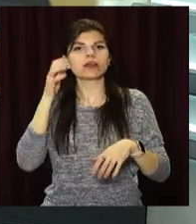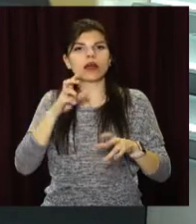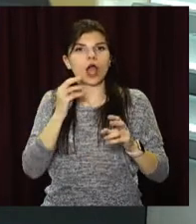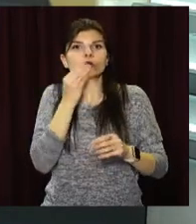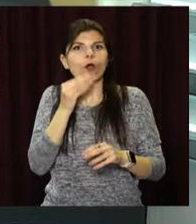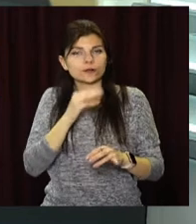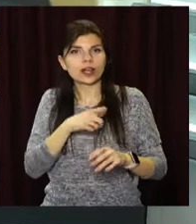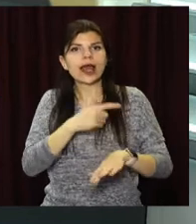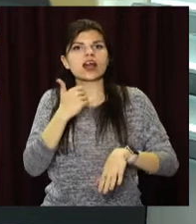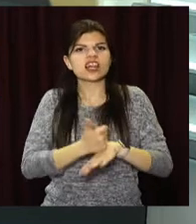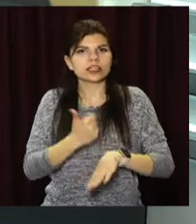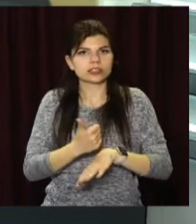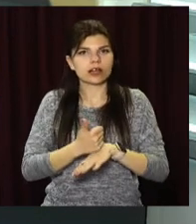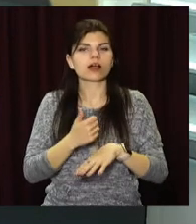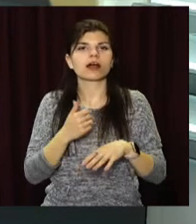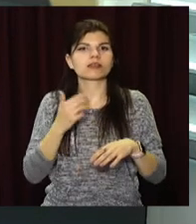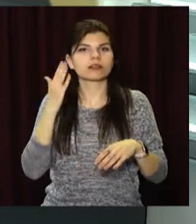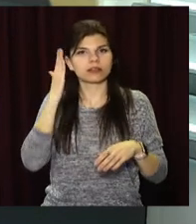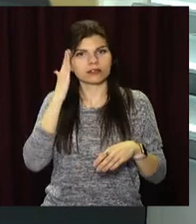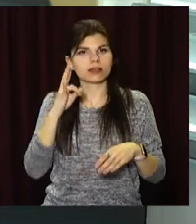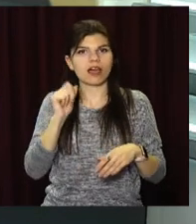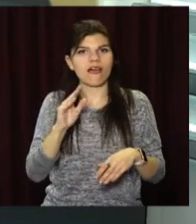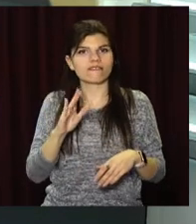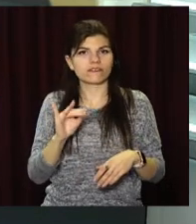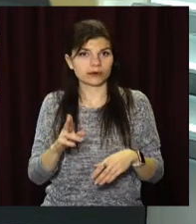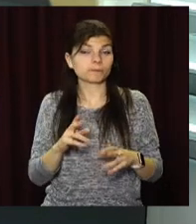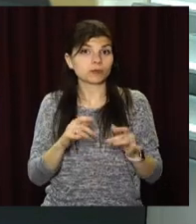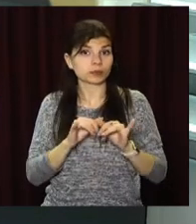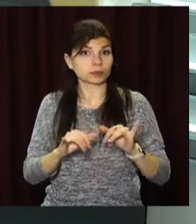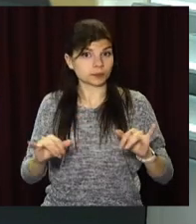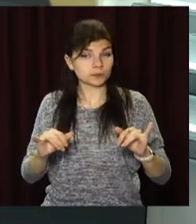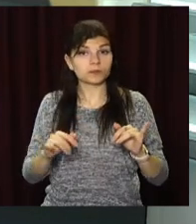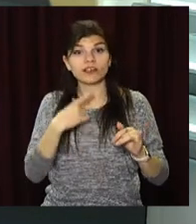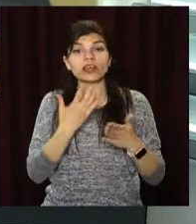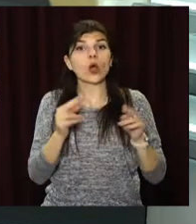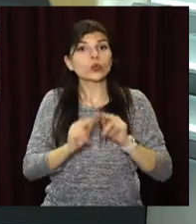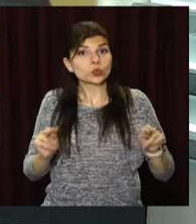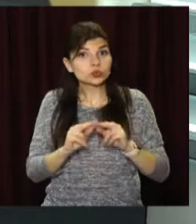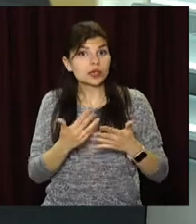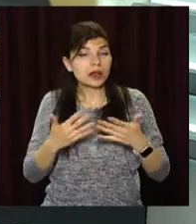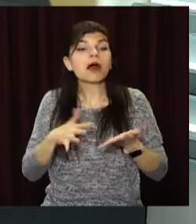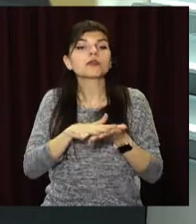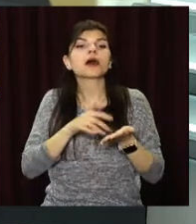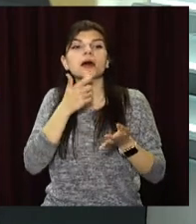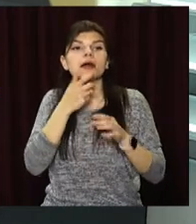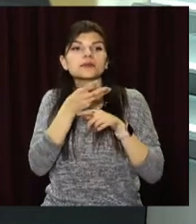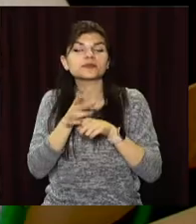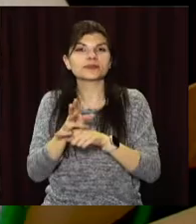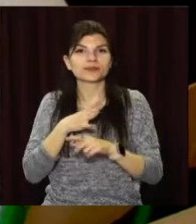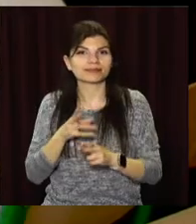них лідерські навички. До проєкту залучили більш як 20 педагогів. Більше у наступному